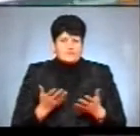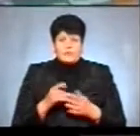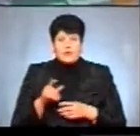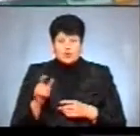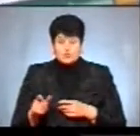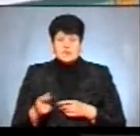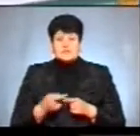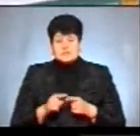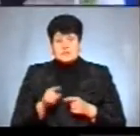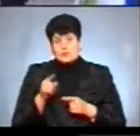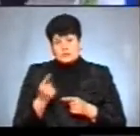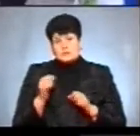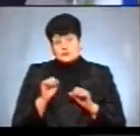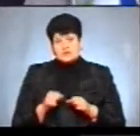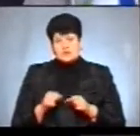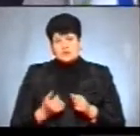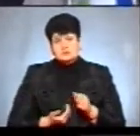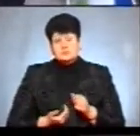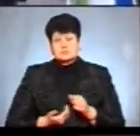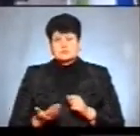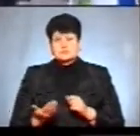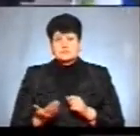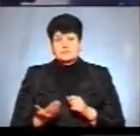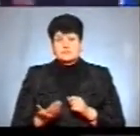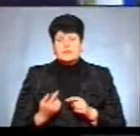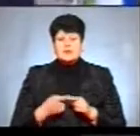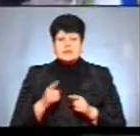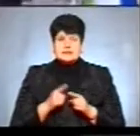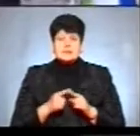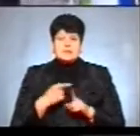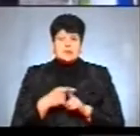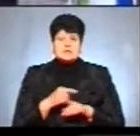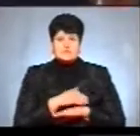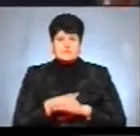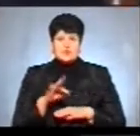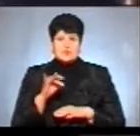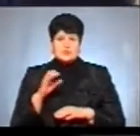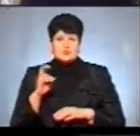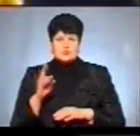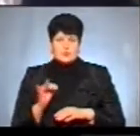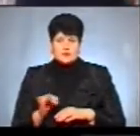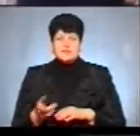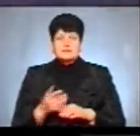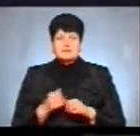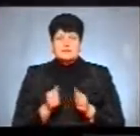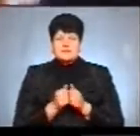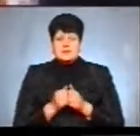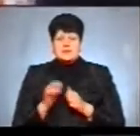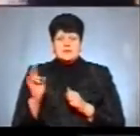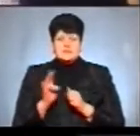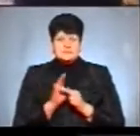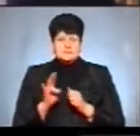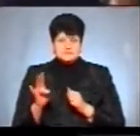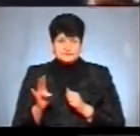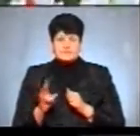один із них засіб виживання. Це перехрестя вулиць Руської та патріарха Мстислава біля церкви Різдва Христового.